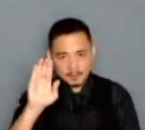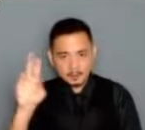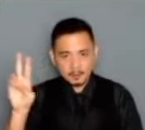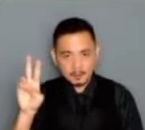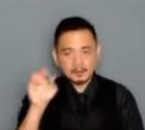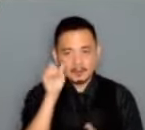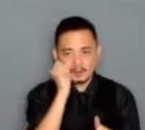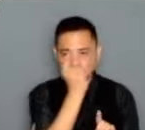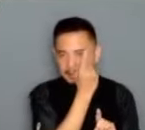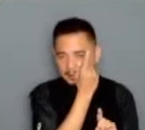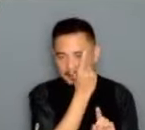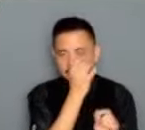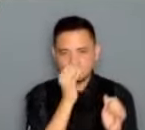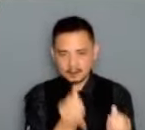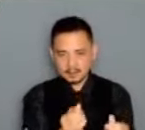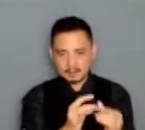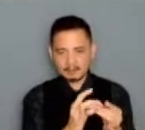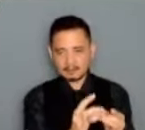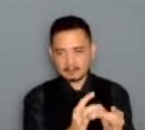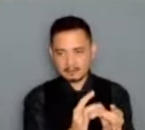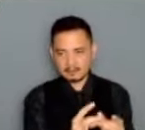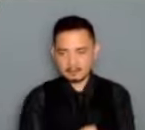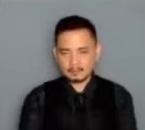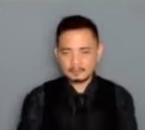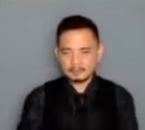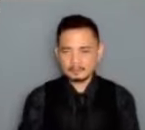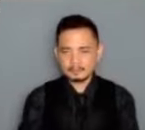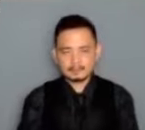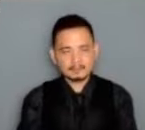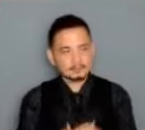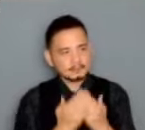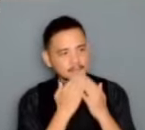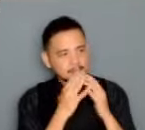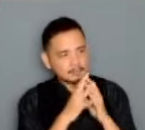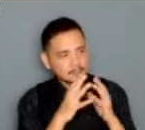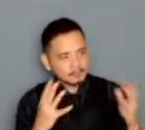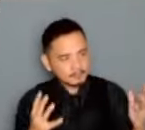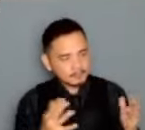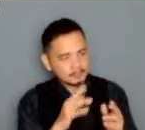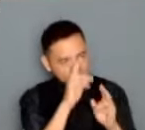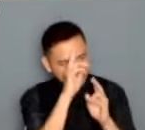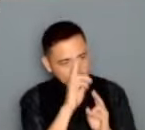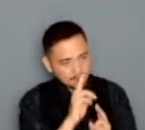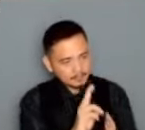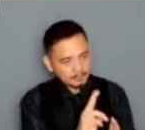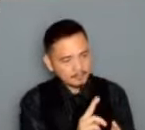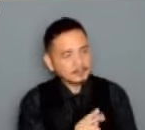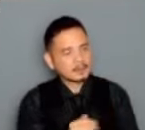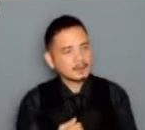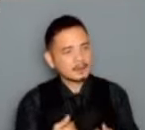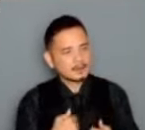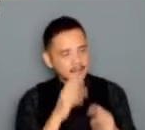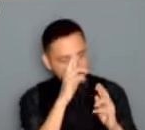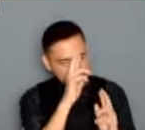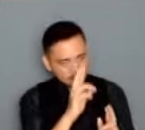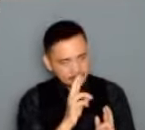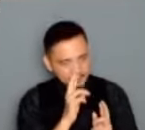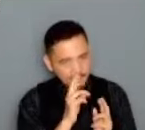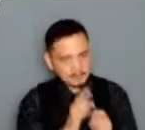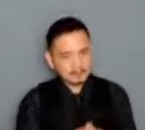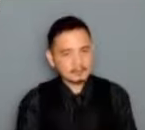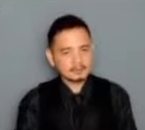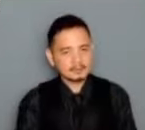din ako kay Apo BBM sa kanyang paggalang sa aking mga paninindigan. May respeto ako sa mga pananaw at opinyon